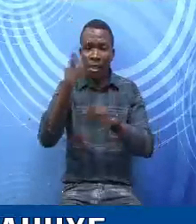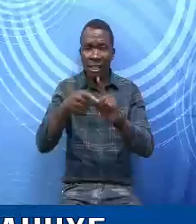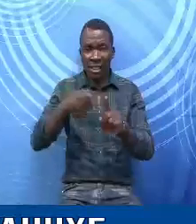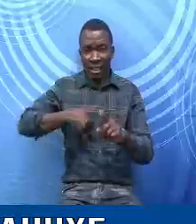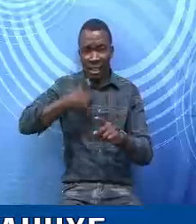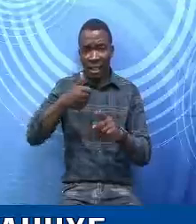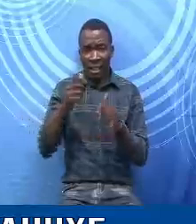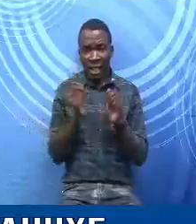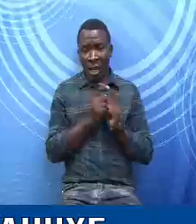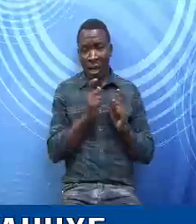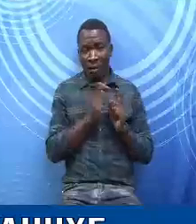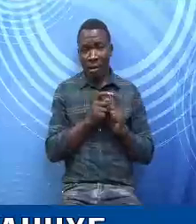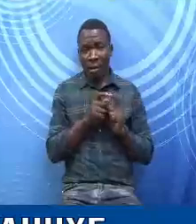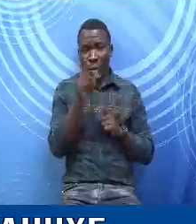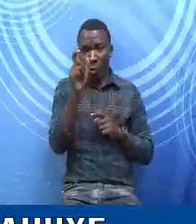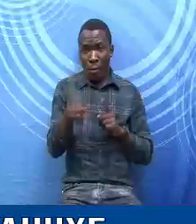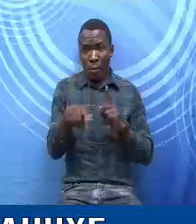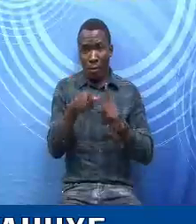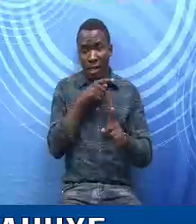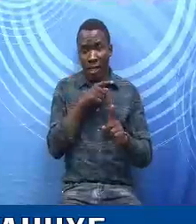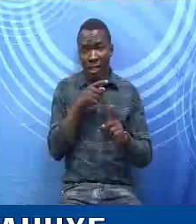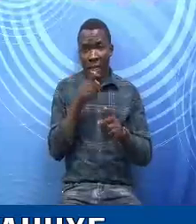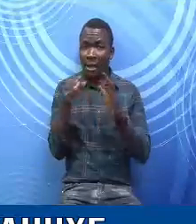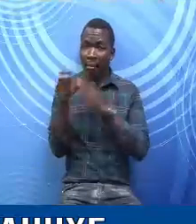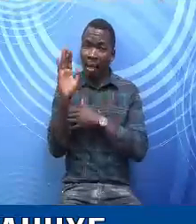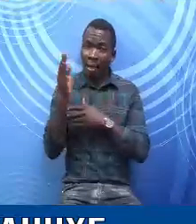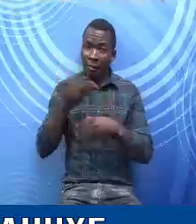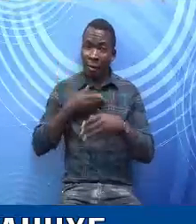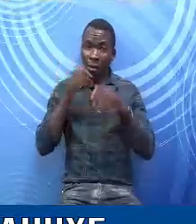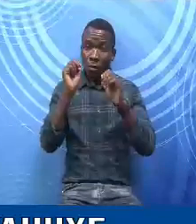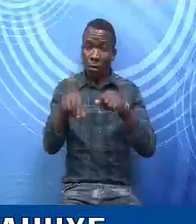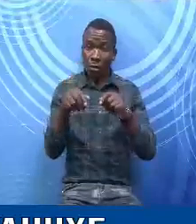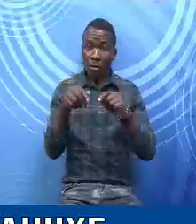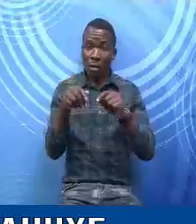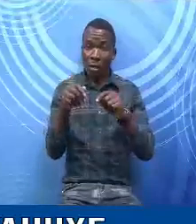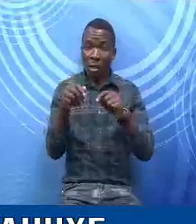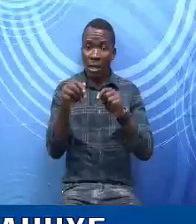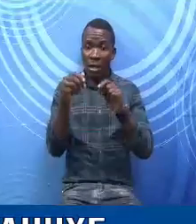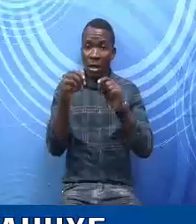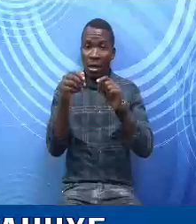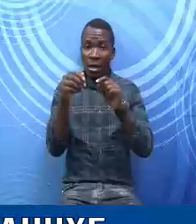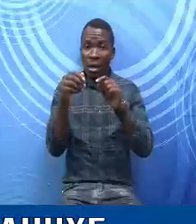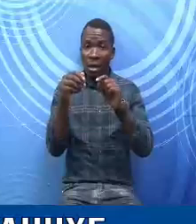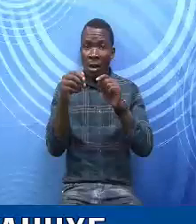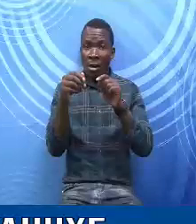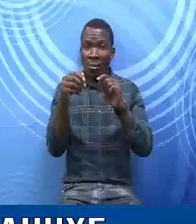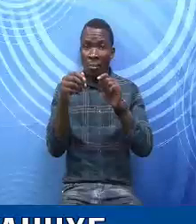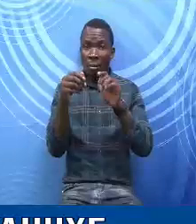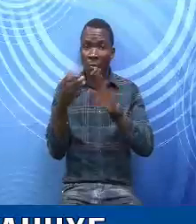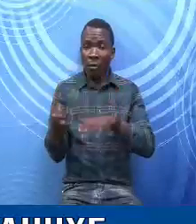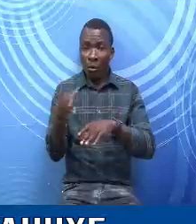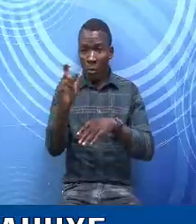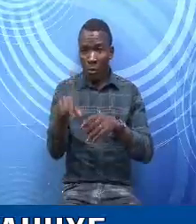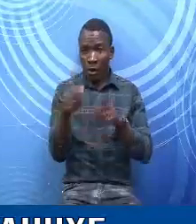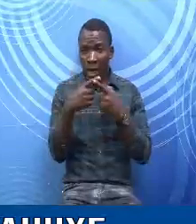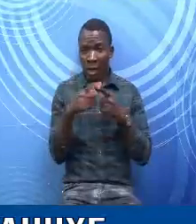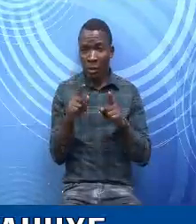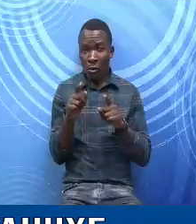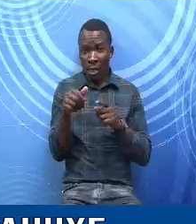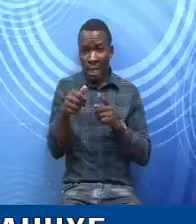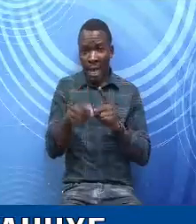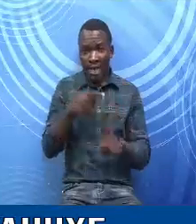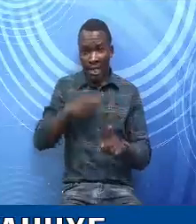ifite ubushobozi bwo gukura umuntu mu isi we akivanaho, urumva byoroshye. Birababaje biteye n'agahinda, nini kikorwa